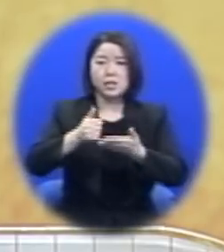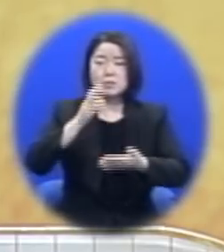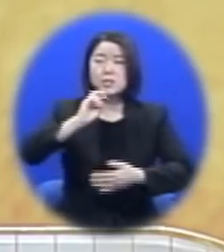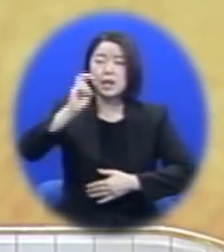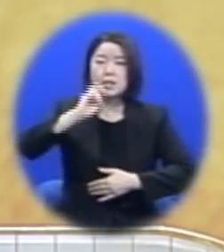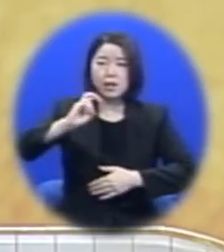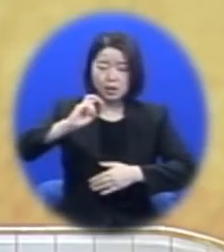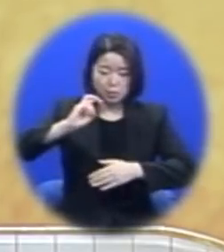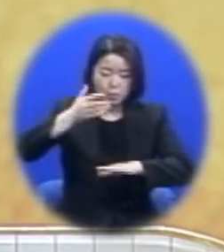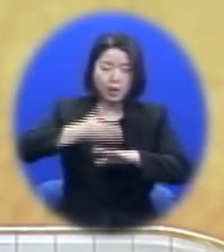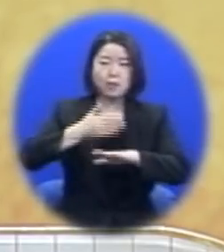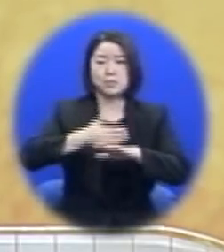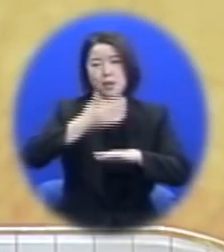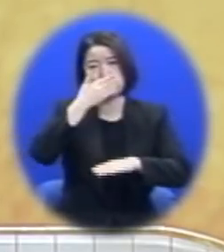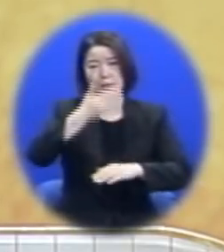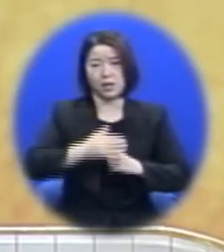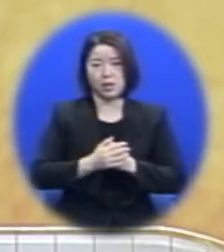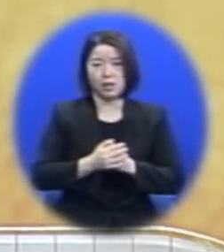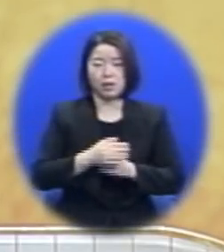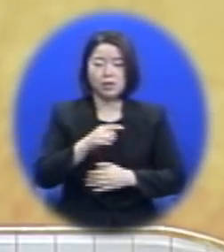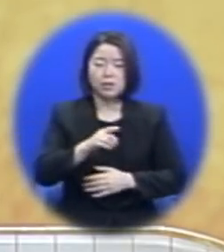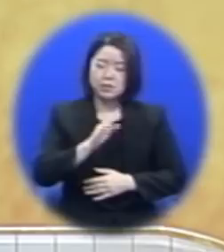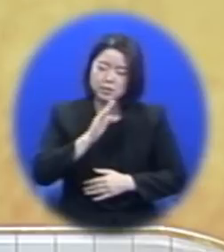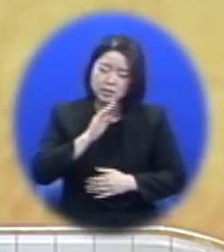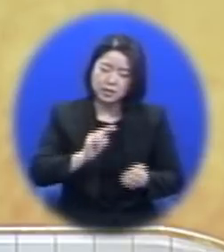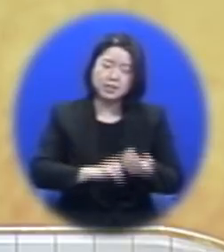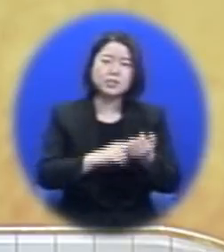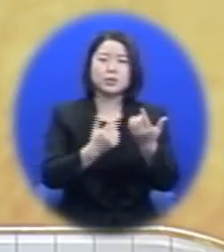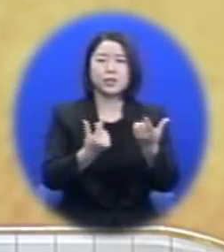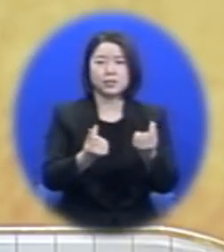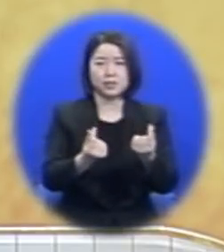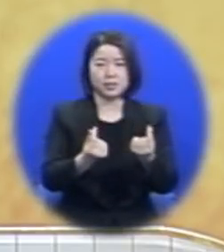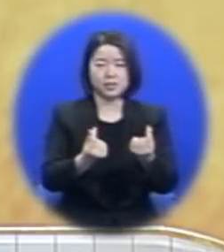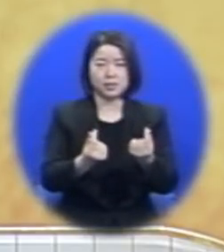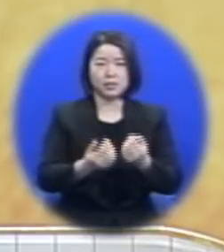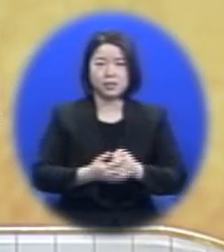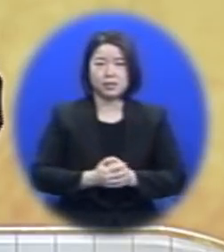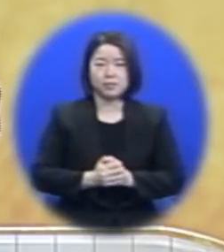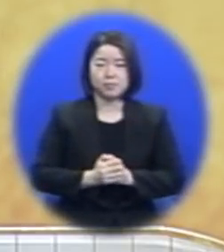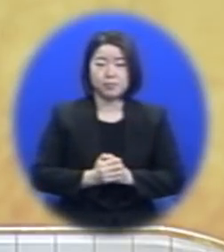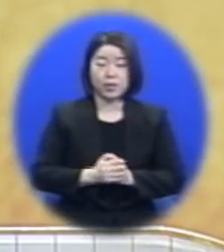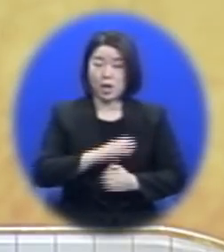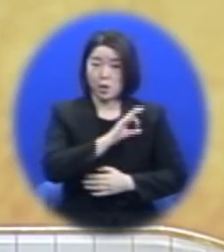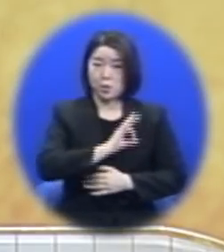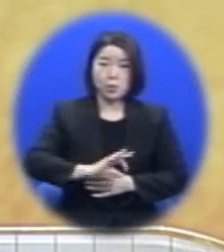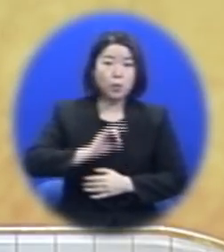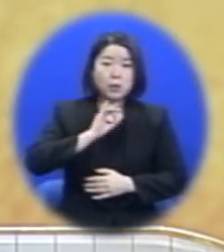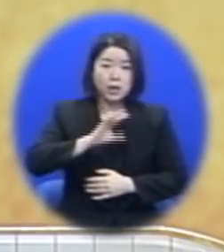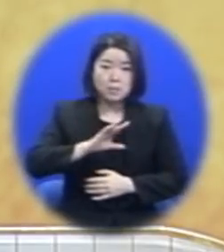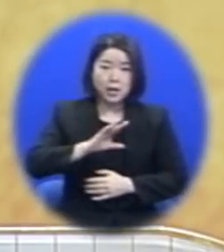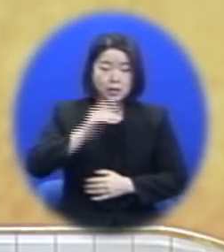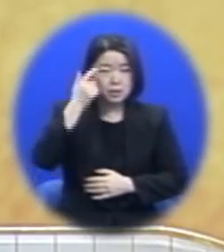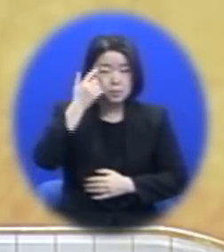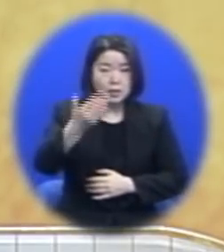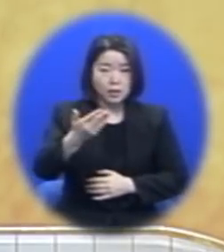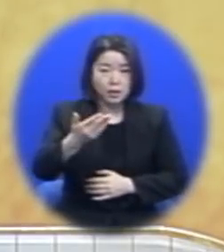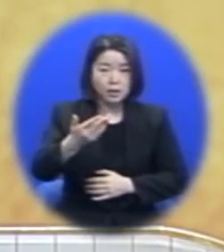됩니다. 이건 정말 기적 같은 일이죠. 근데 여러분, 욥에게만 그렇게 하는 줄 아십니까?